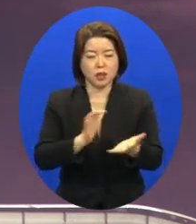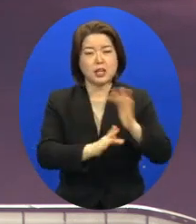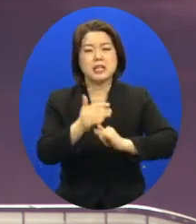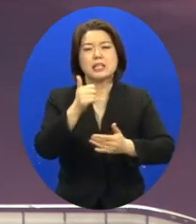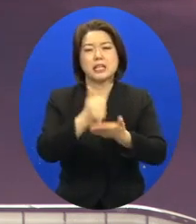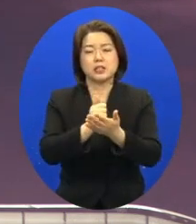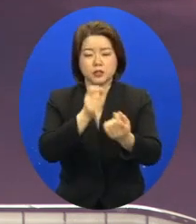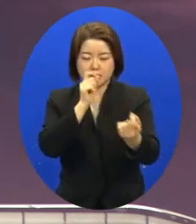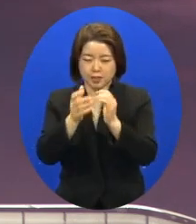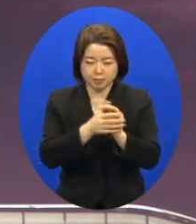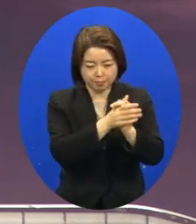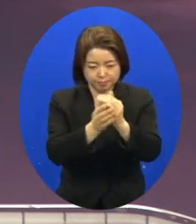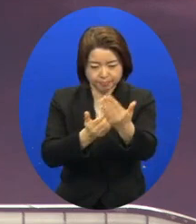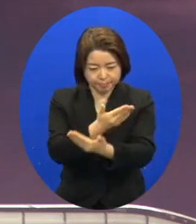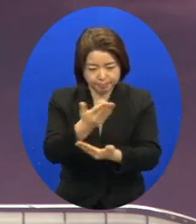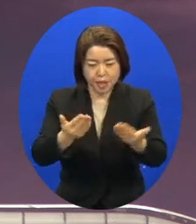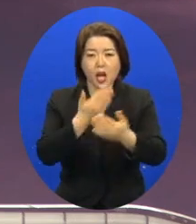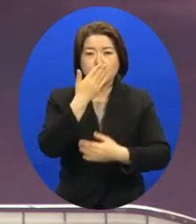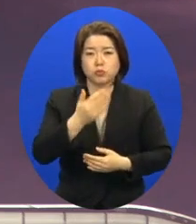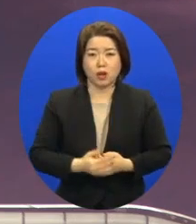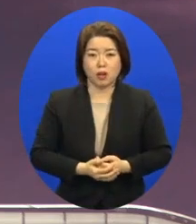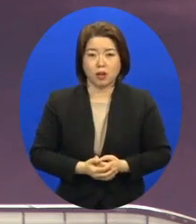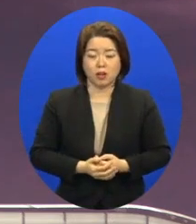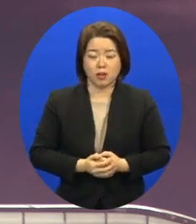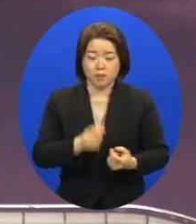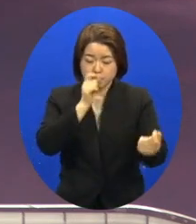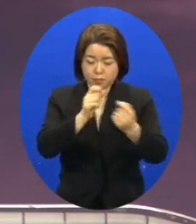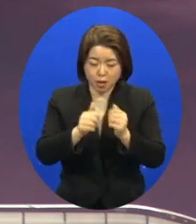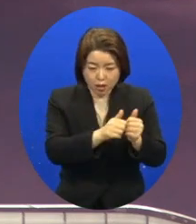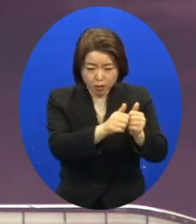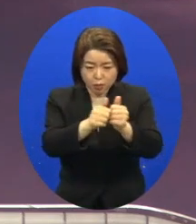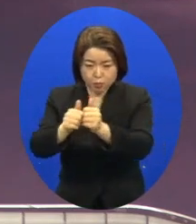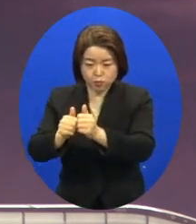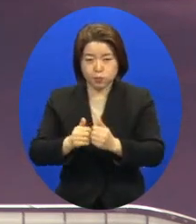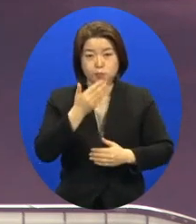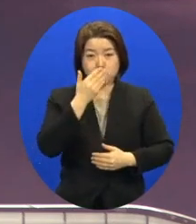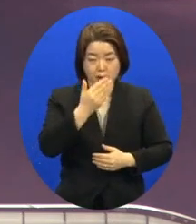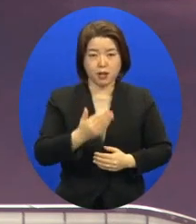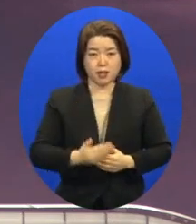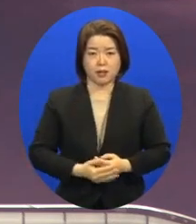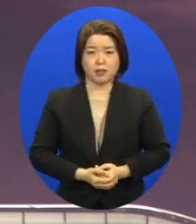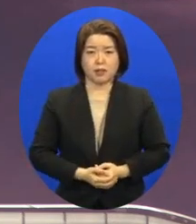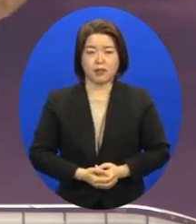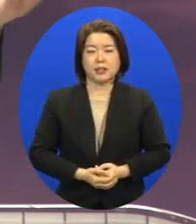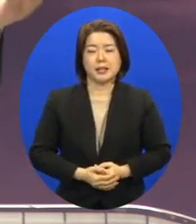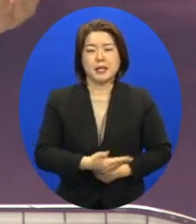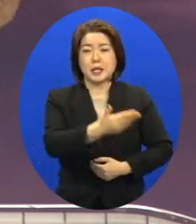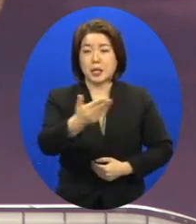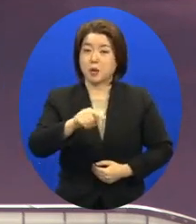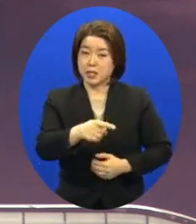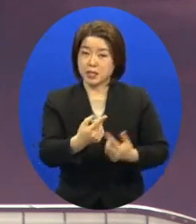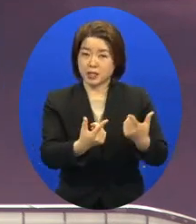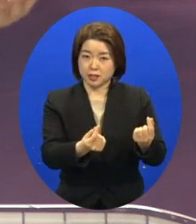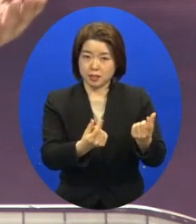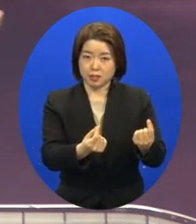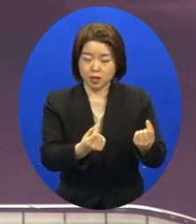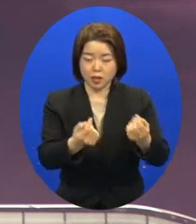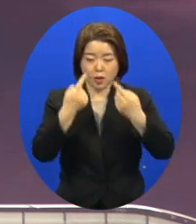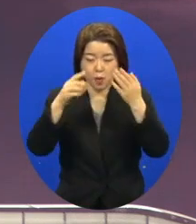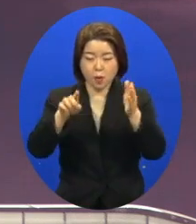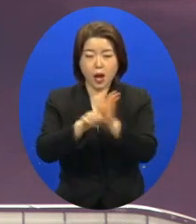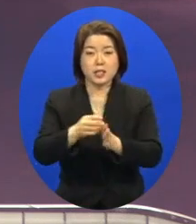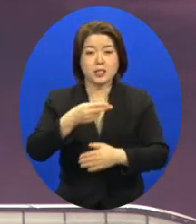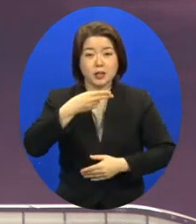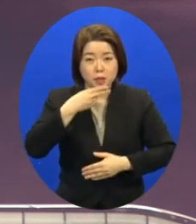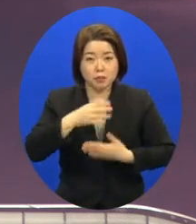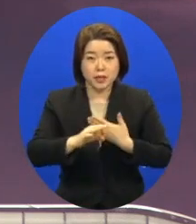가질 수 있는 사람, 예수님과 친밀히 동행할 수 있는 사람. 만약에 여러분이 아직도 그런 확신이